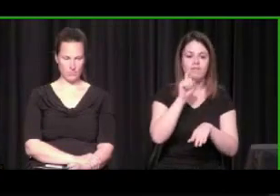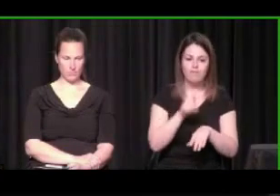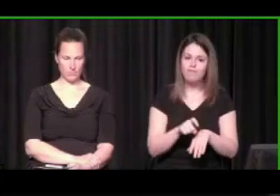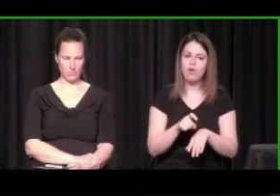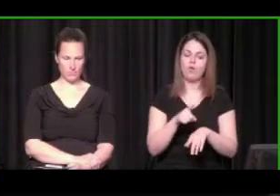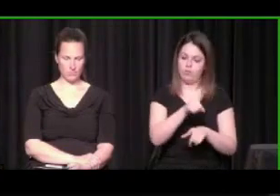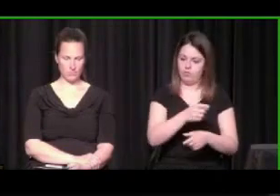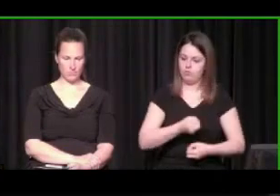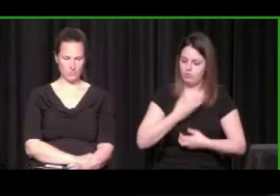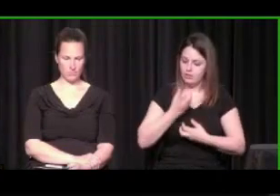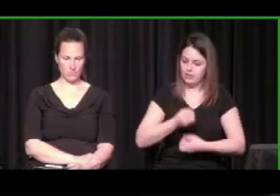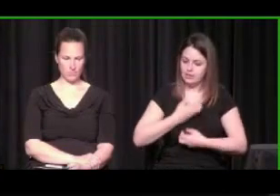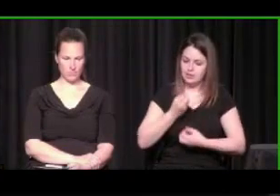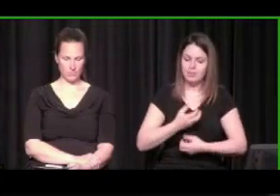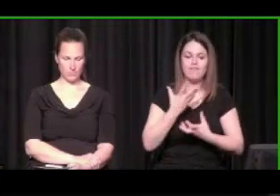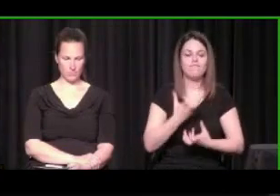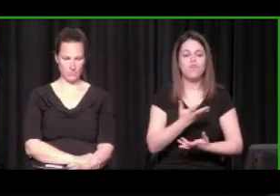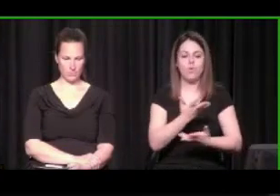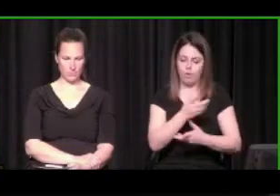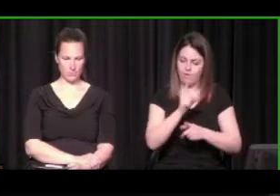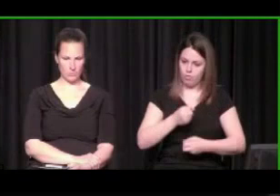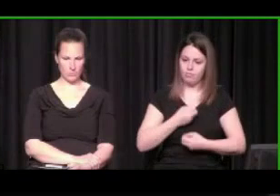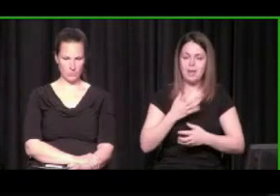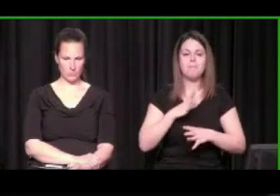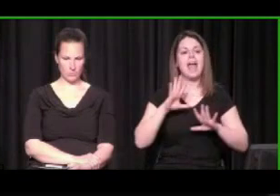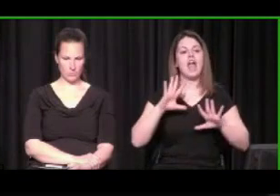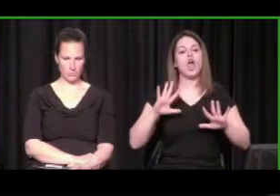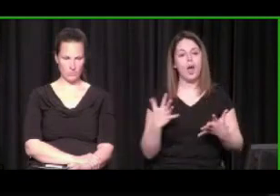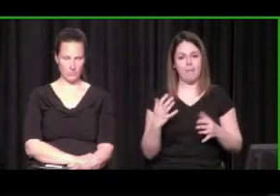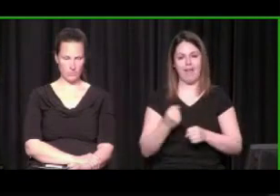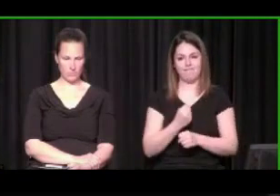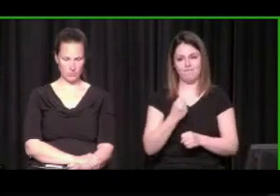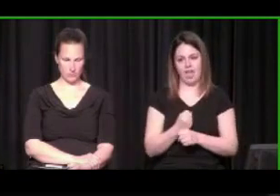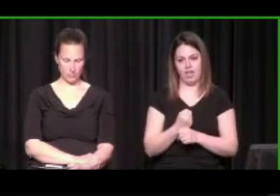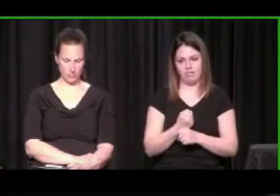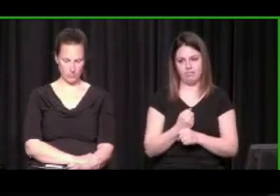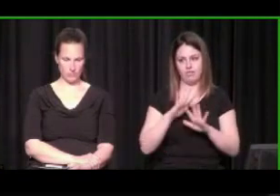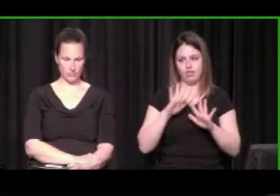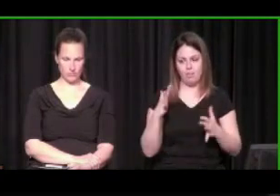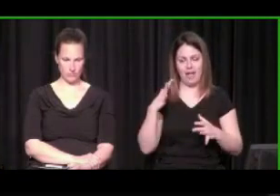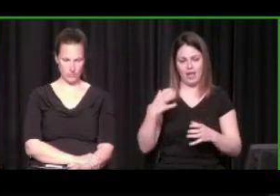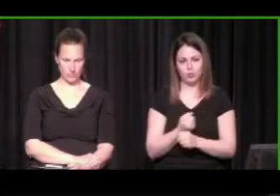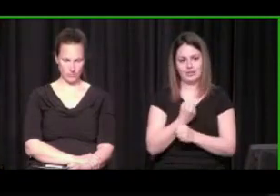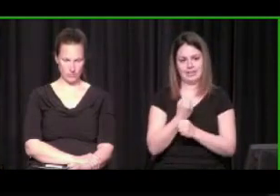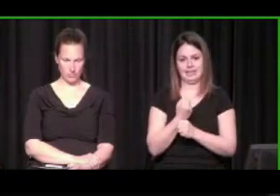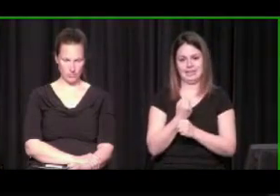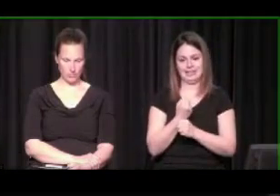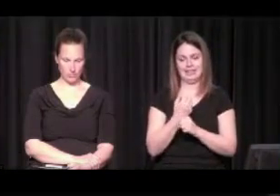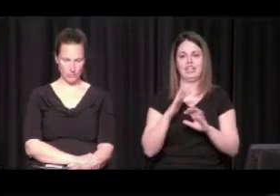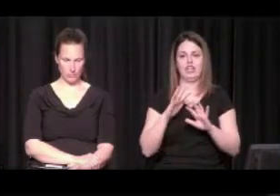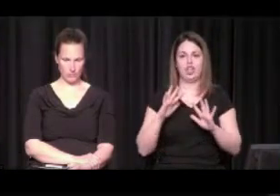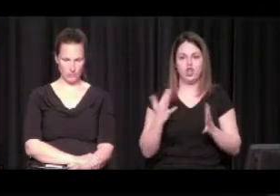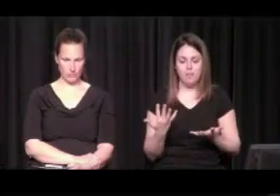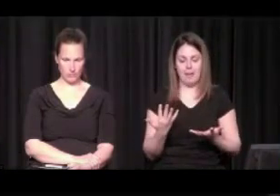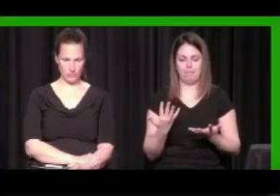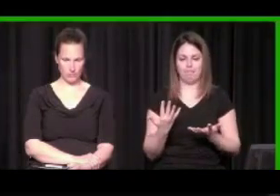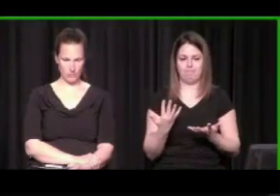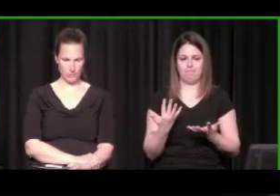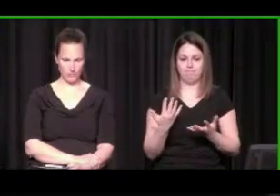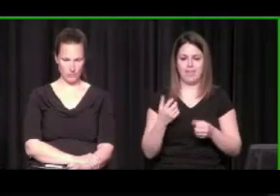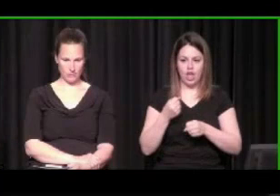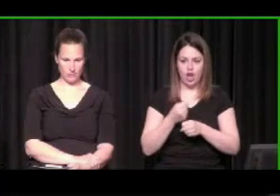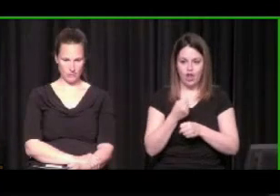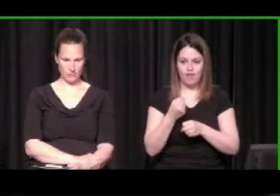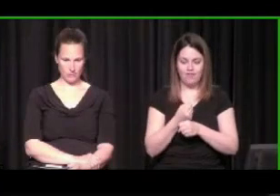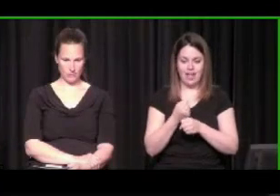sûr qu'elles doivent pouvoir exprimer leur avis, mais comment faire? Comment est-ce qu'on va y arriver? Comment est-ce qu'on peut le